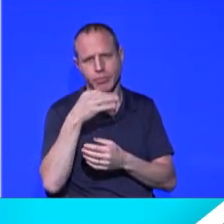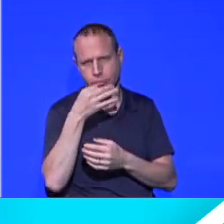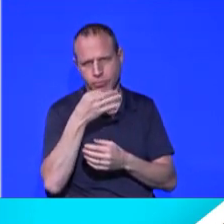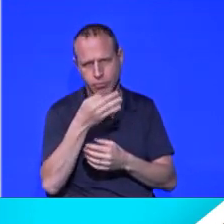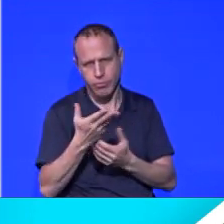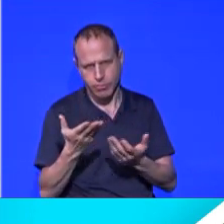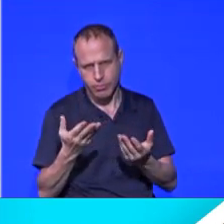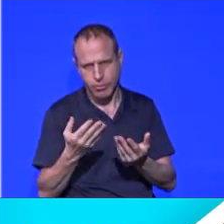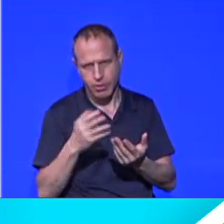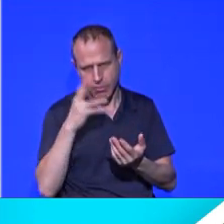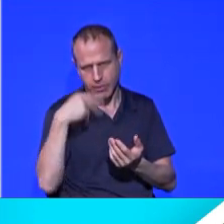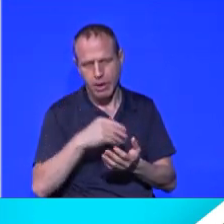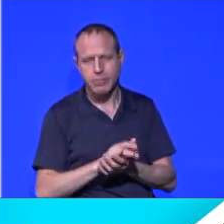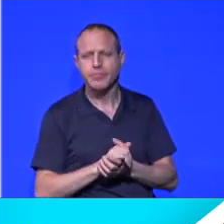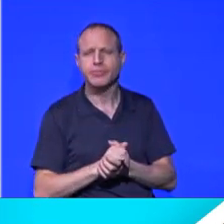ממנה.